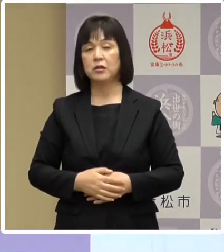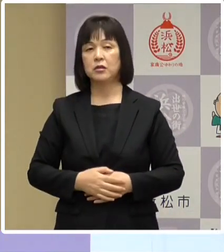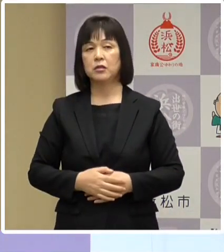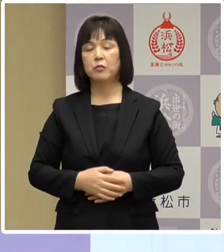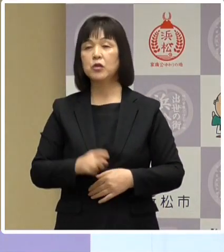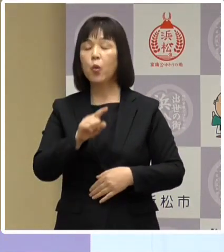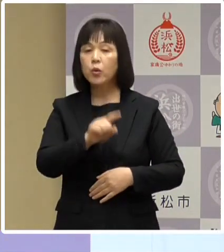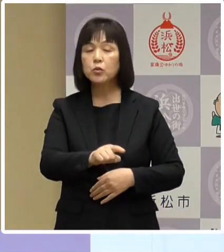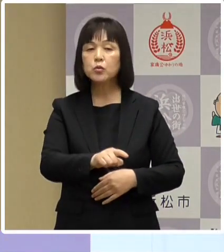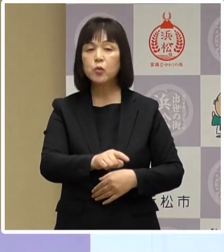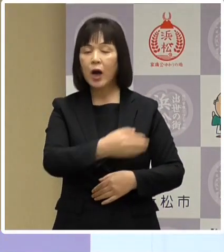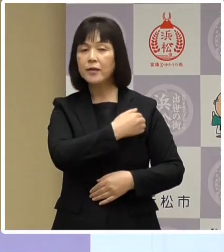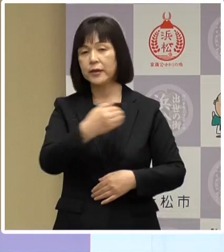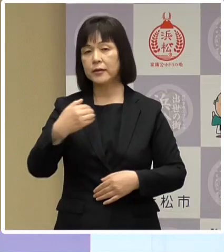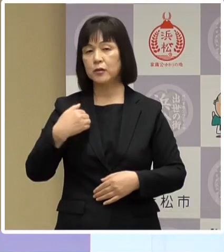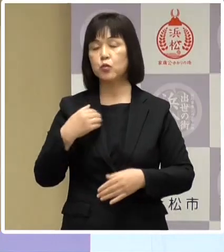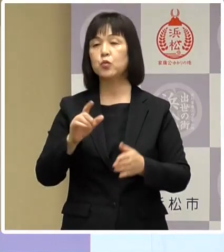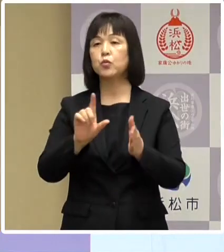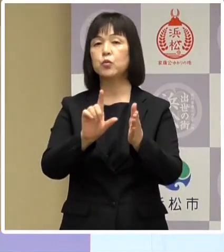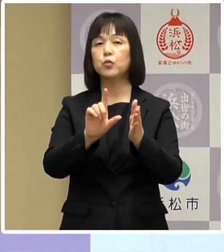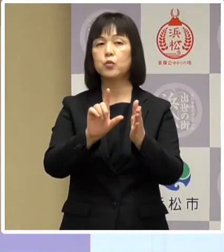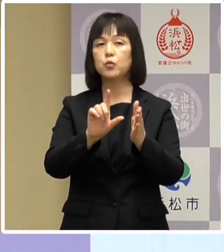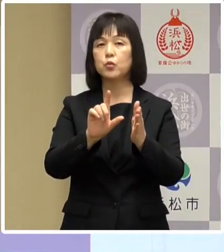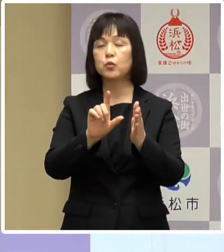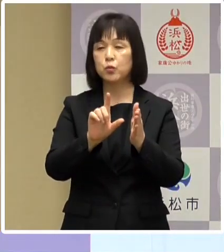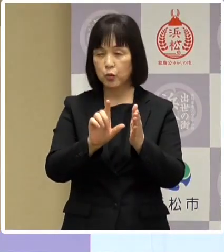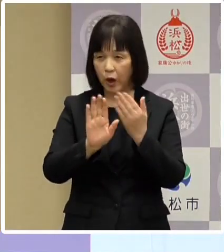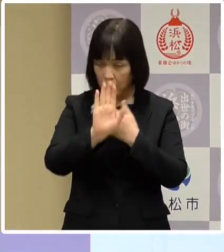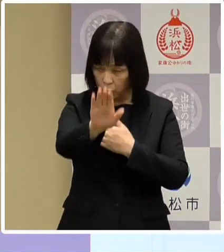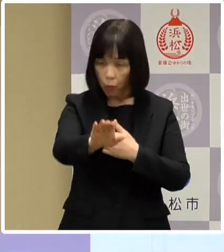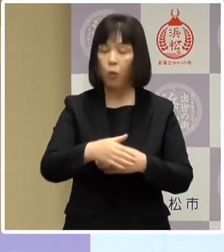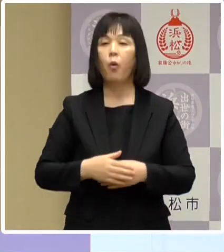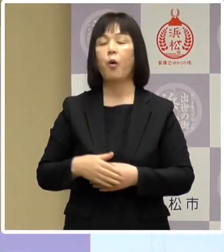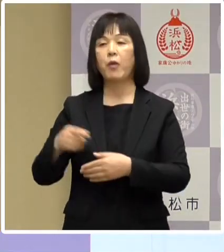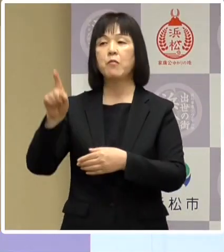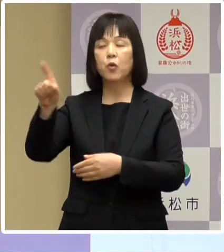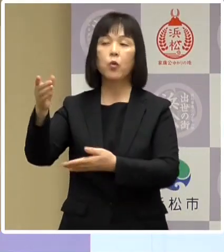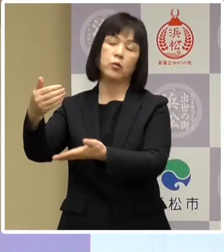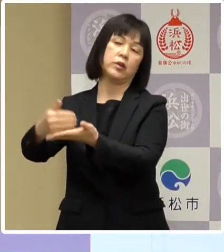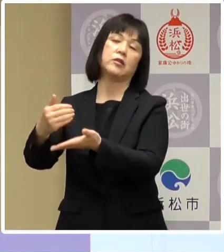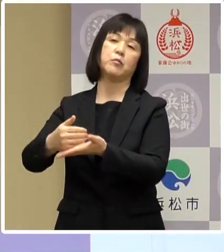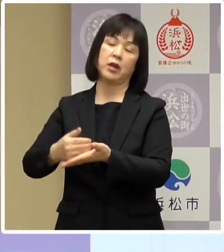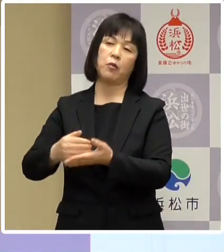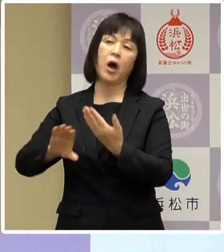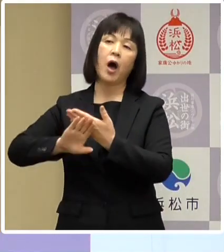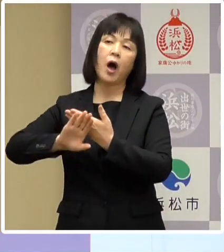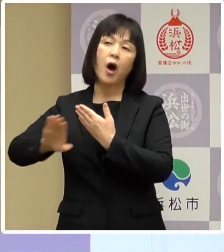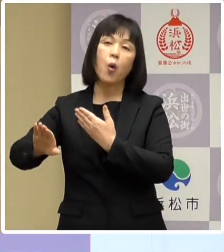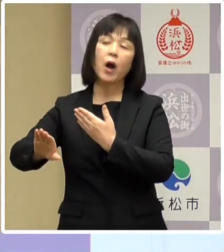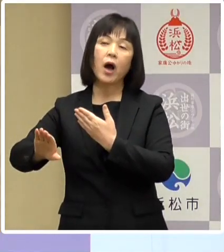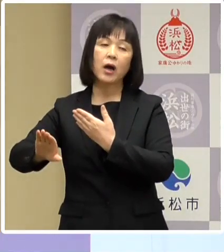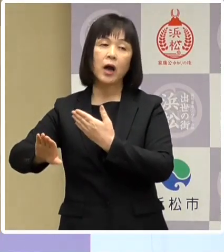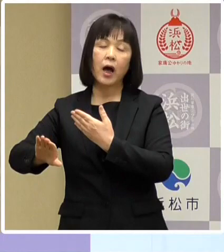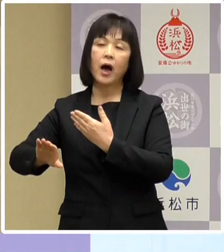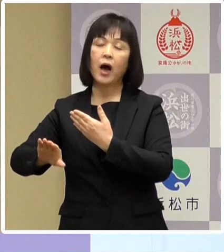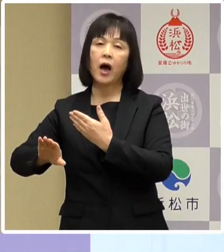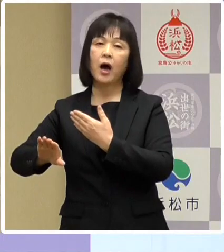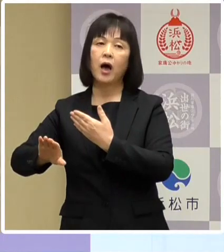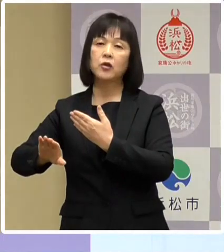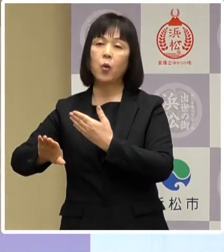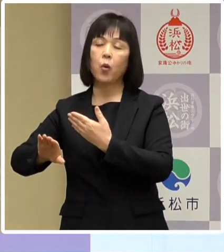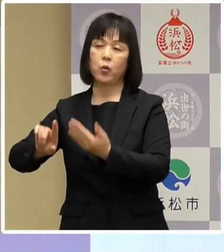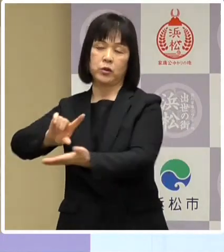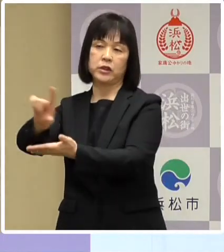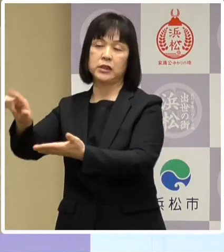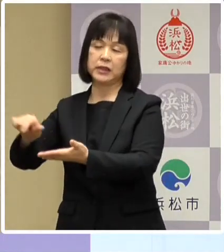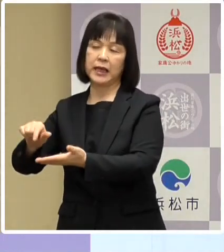、財団側のこれはお話ですけれども、まだ他からもですね、財団にちょっとこう、ま